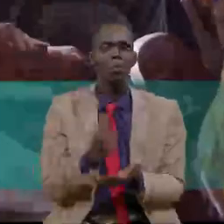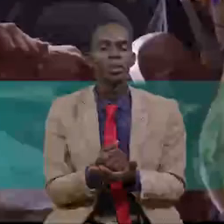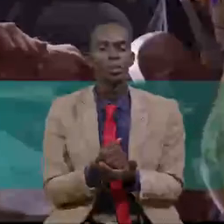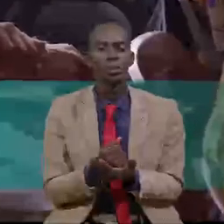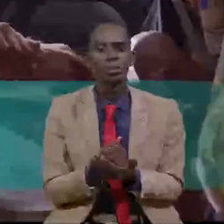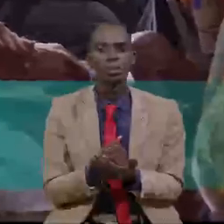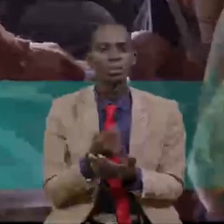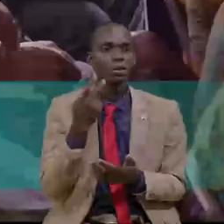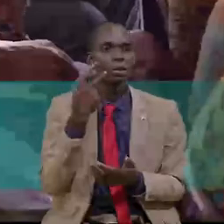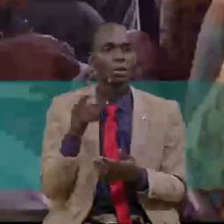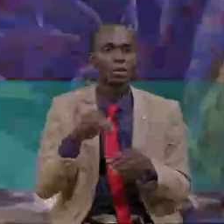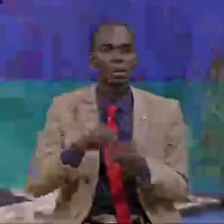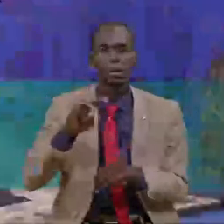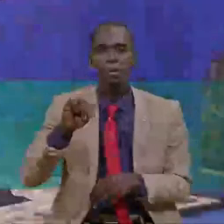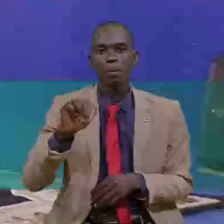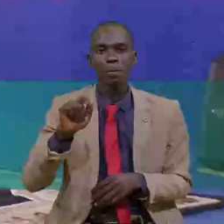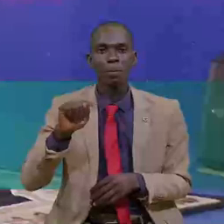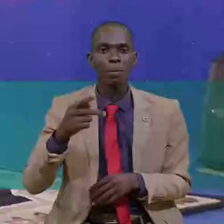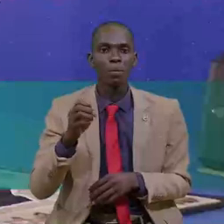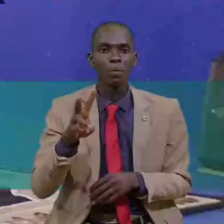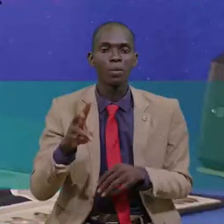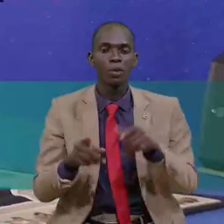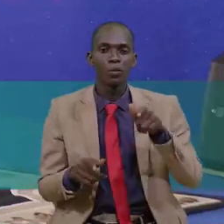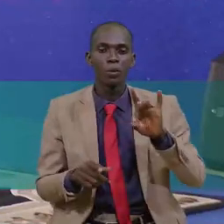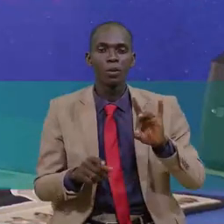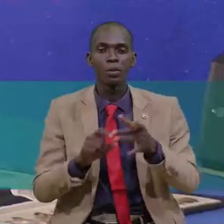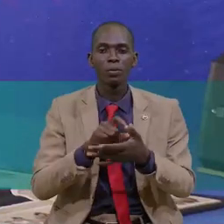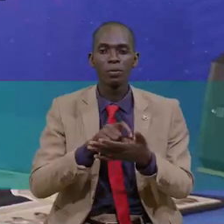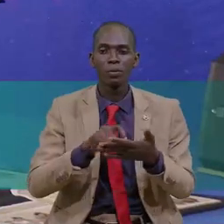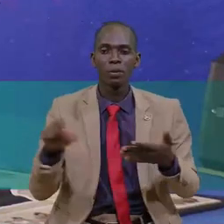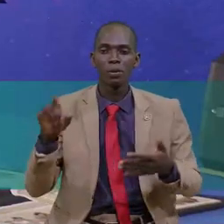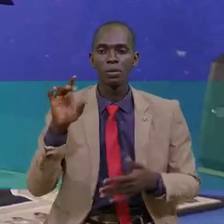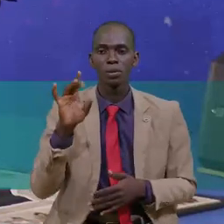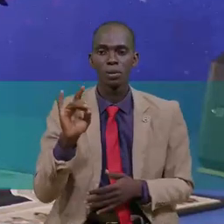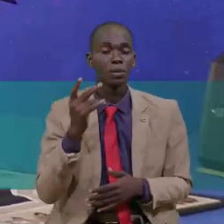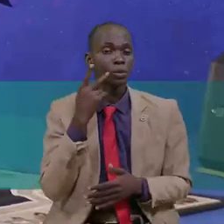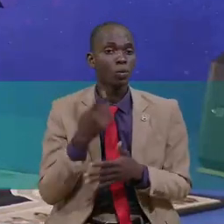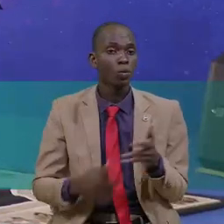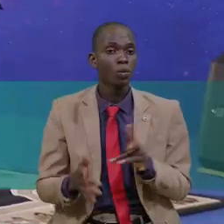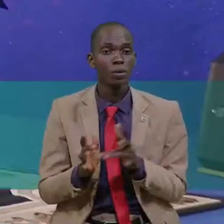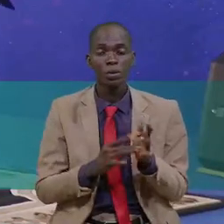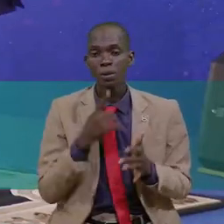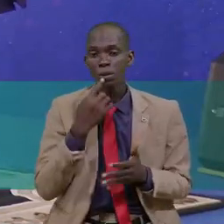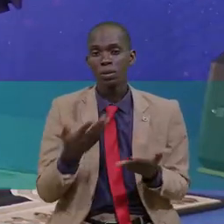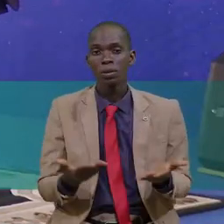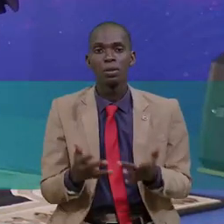Jésus. Matthieu chapitre 28, verset 18. Voici ce que Jésus-Christ a